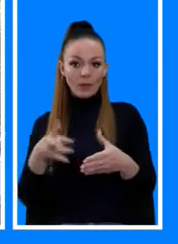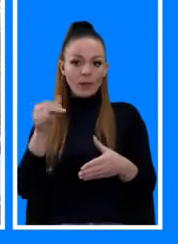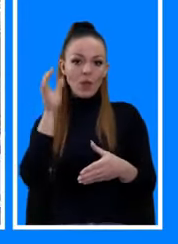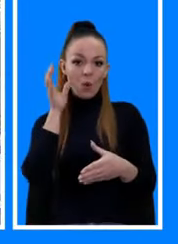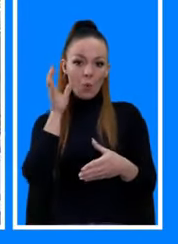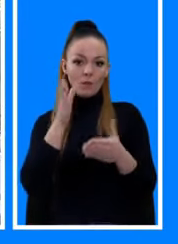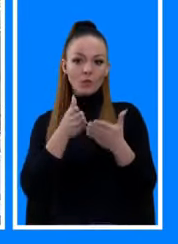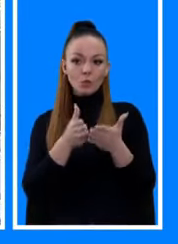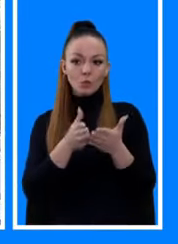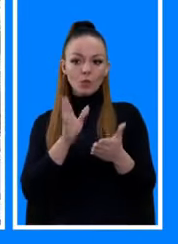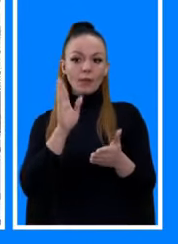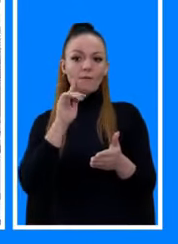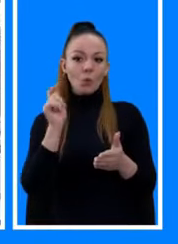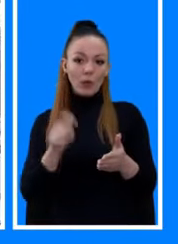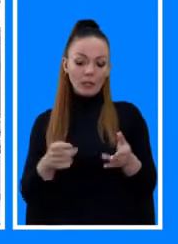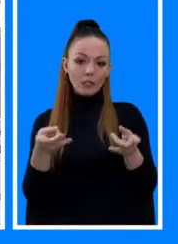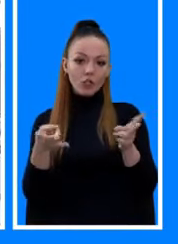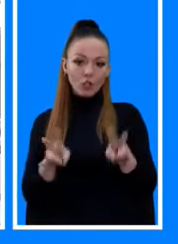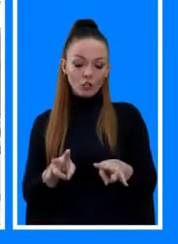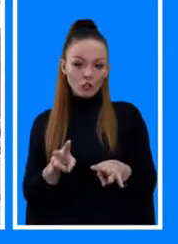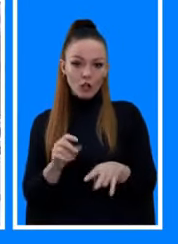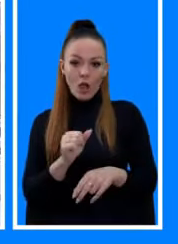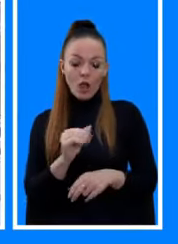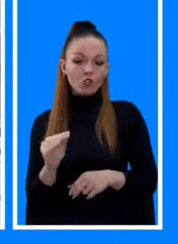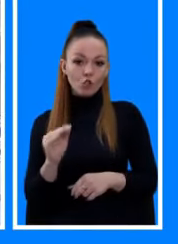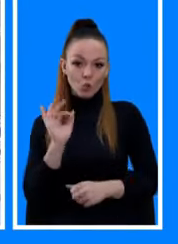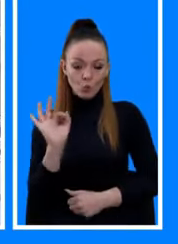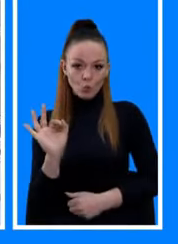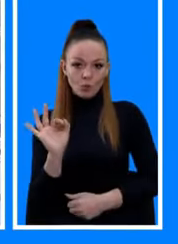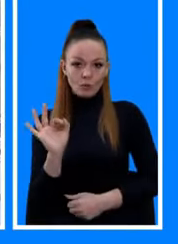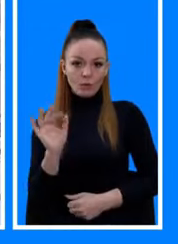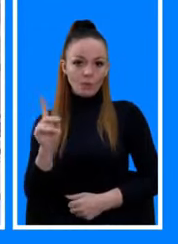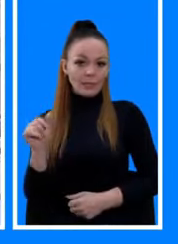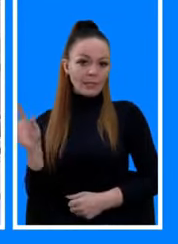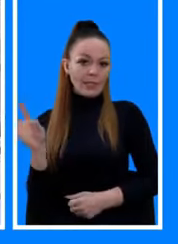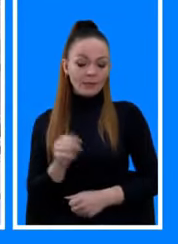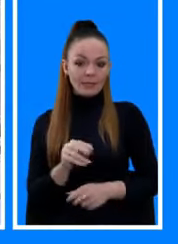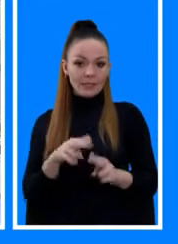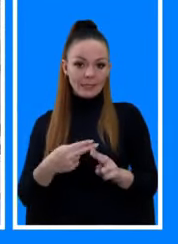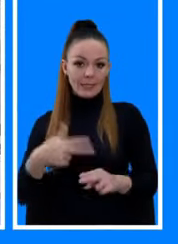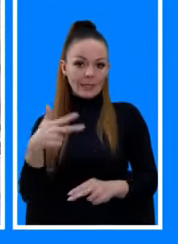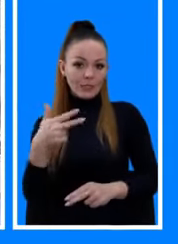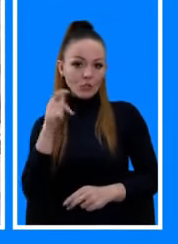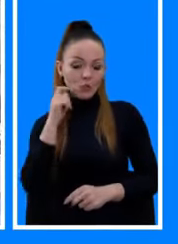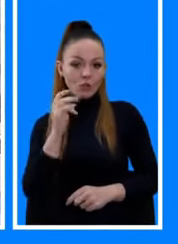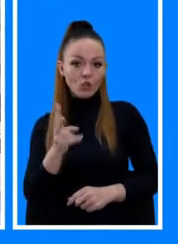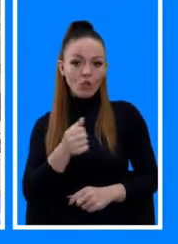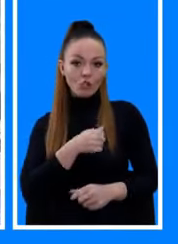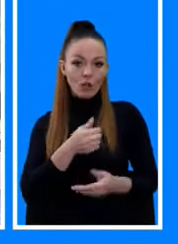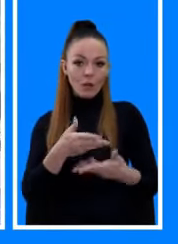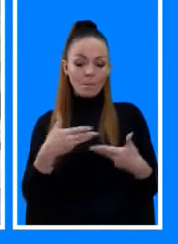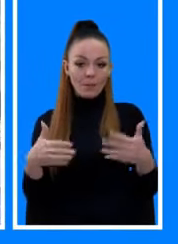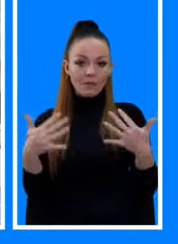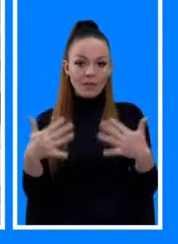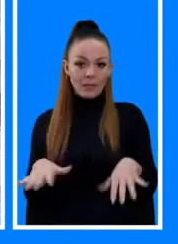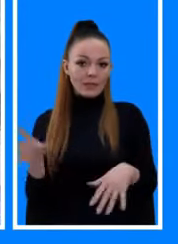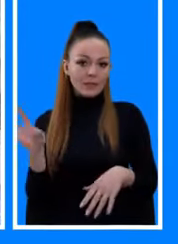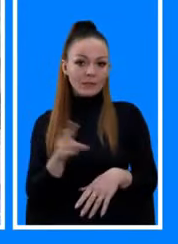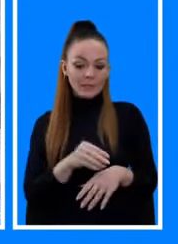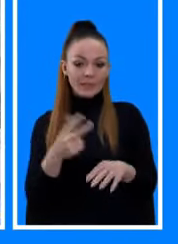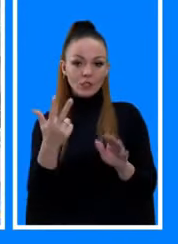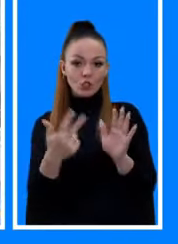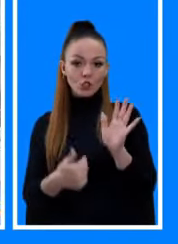в Україні залишилось аж нуль. За всі ці 30 років, на жаль, ми втратили всі